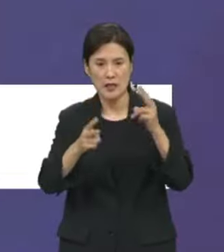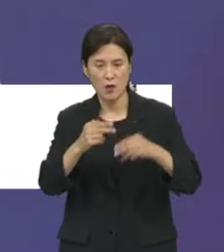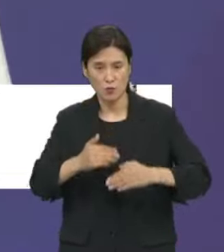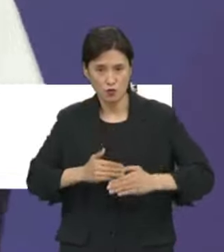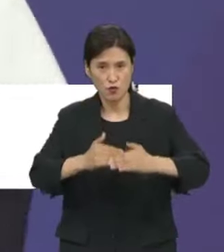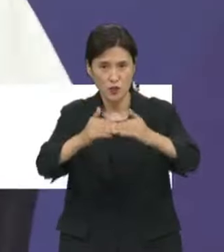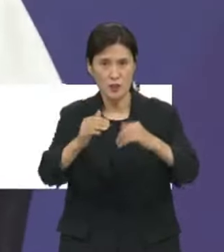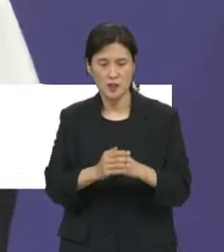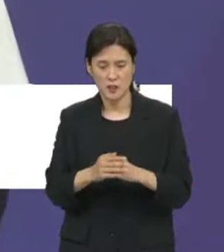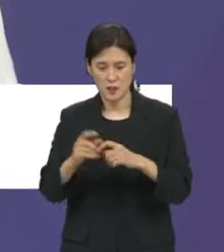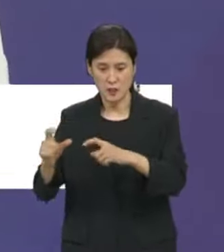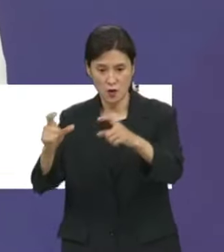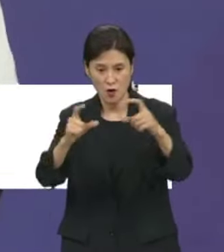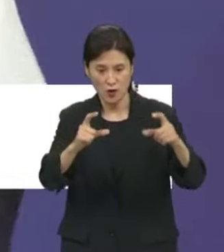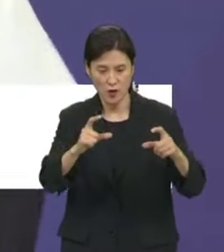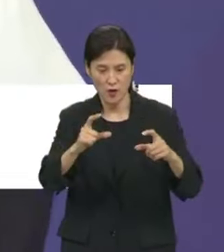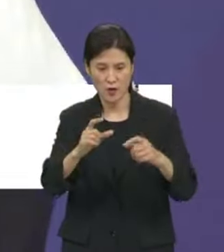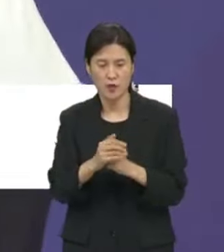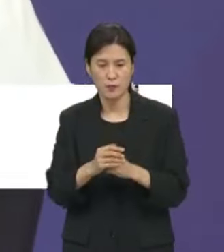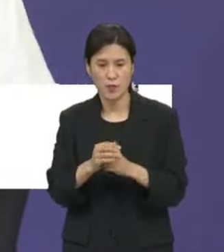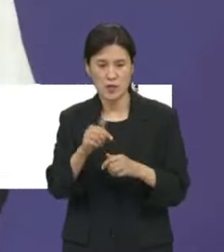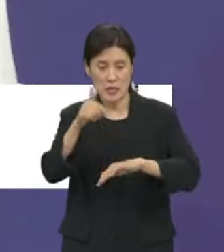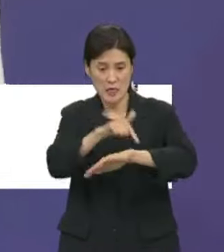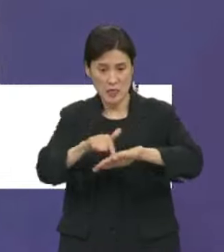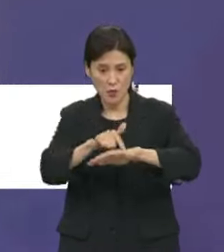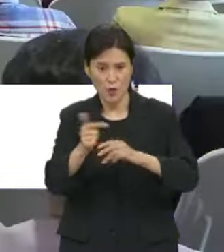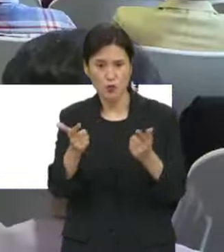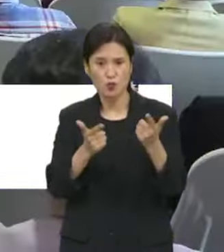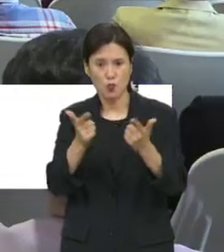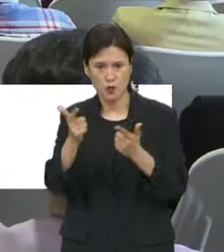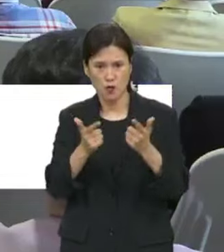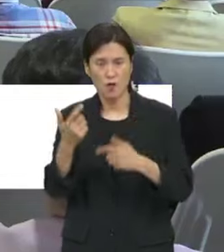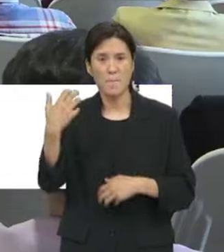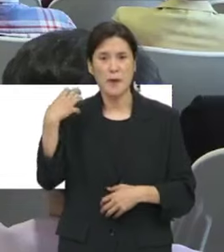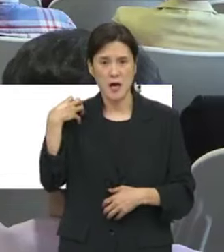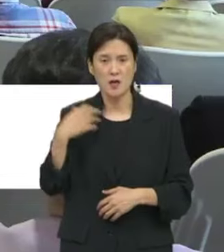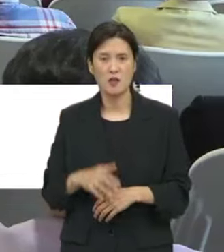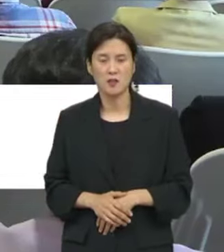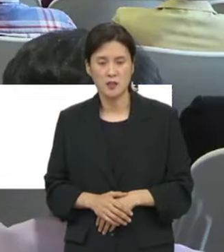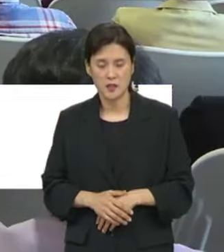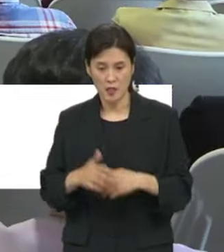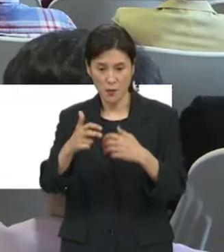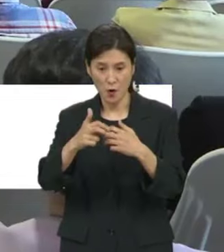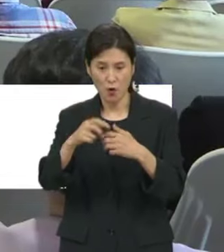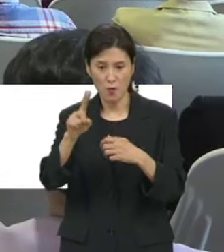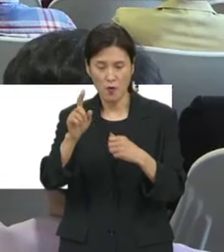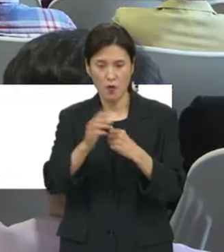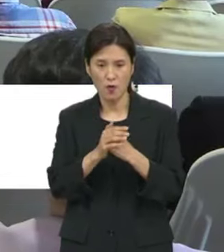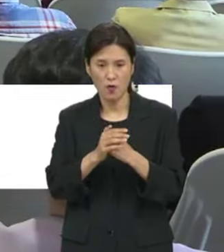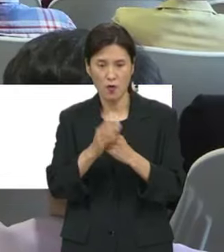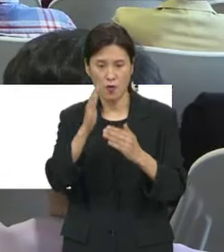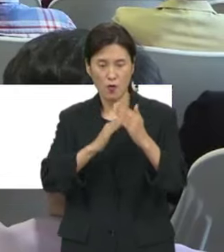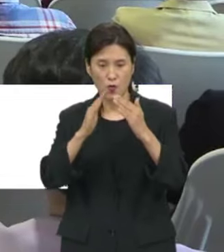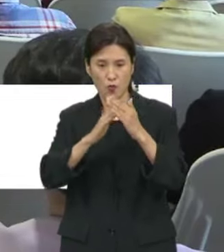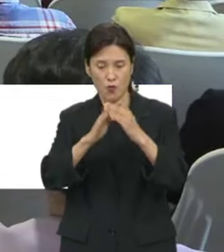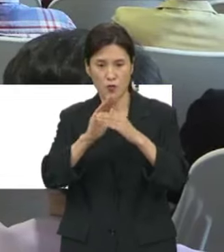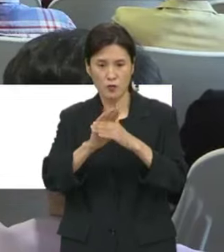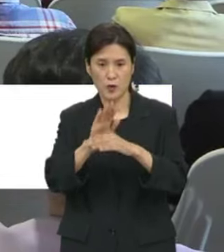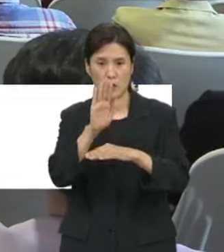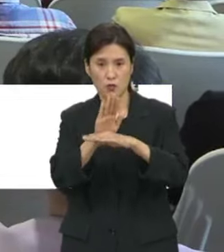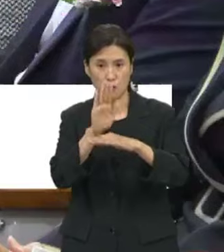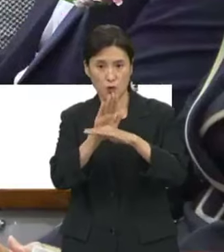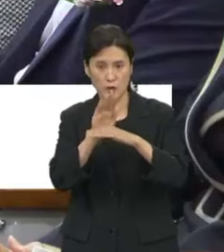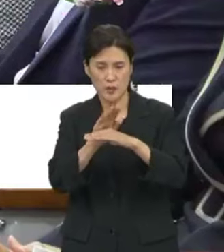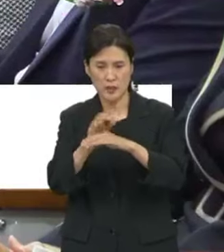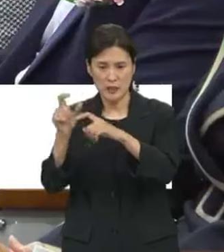권역내 의료 기관간 협력 체계 기획 조정 등을 맡게 됩니다 병원측은 공공의료 본부를 통해 각종 정부